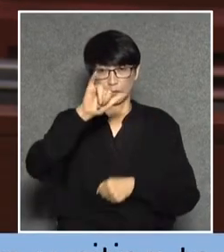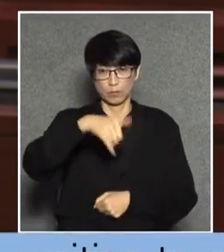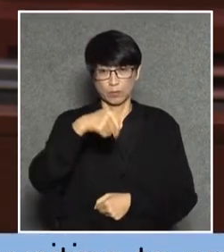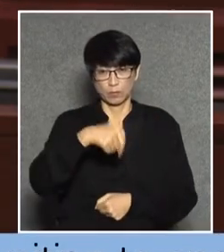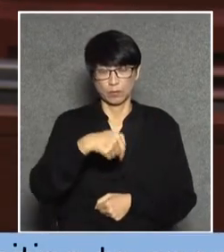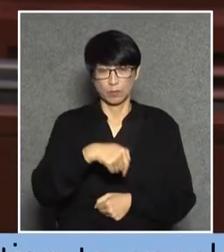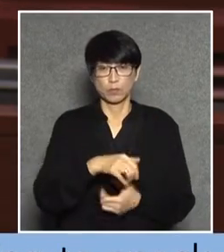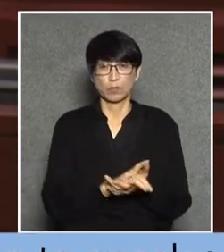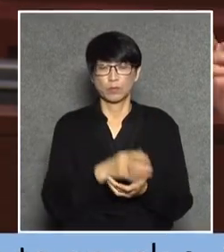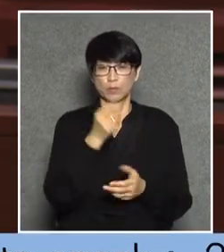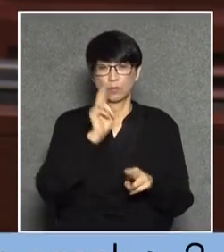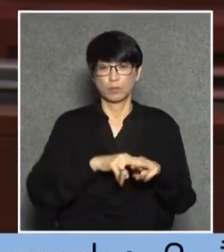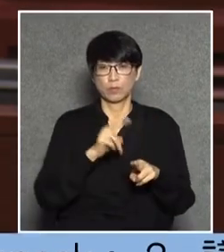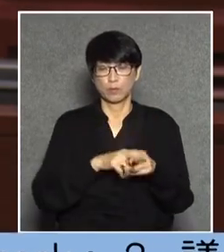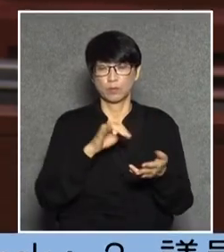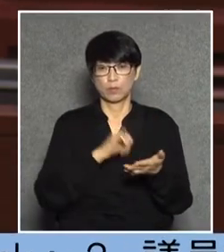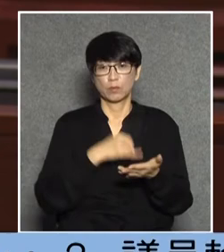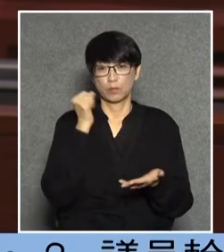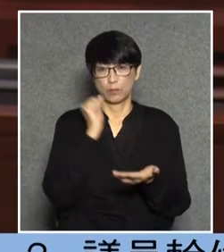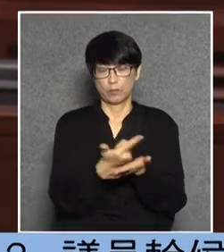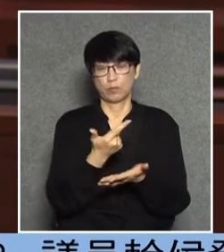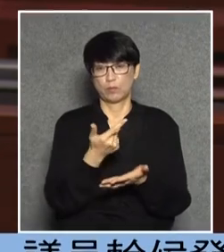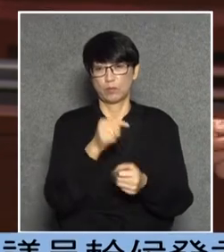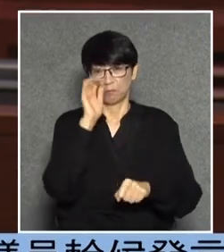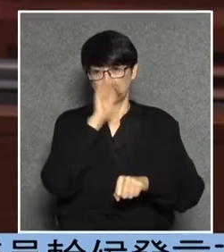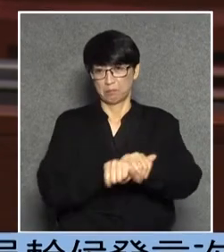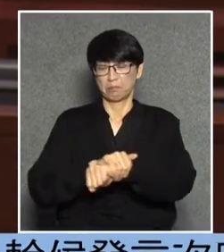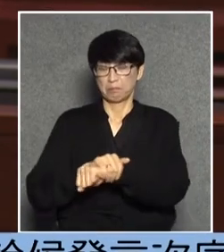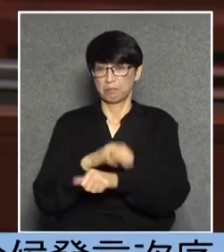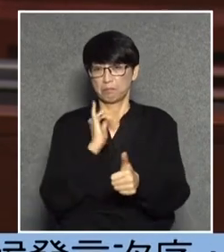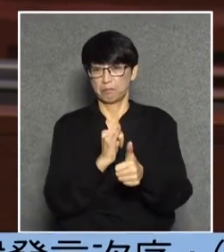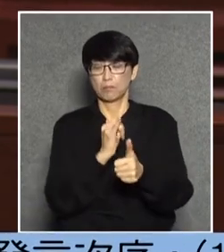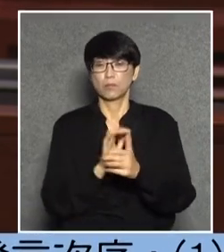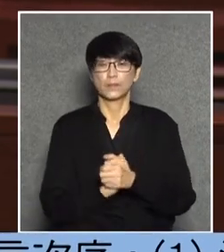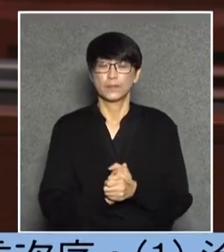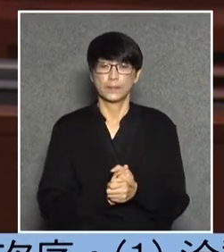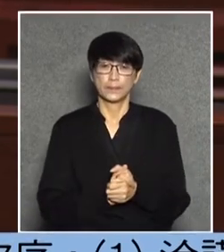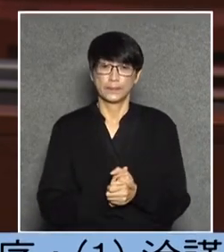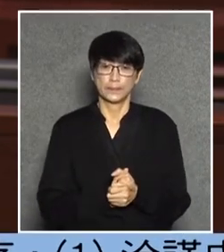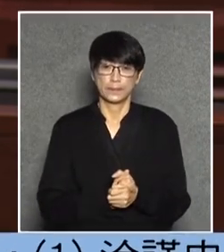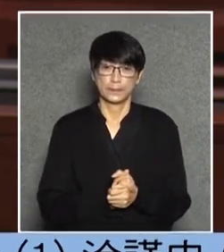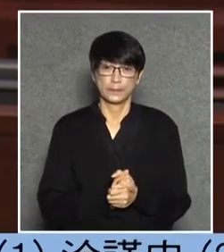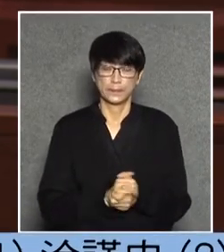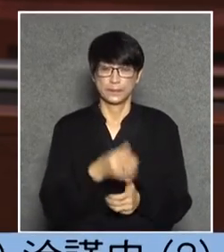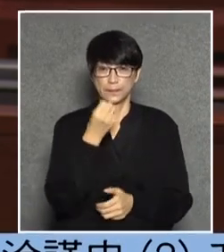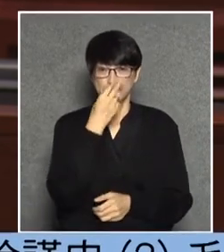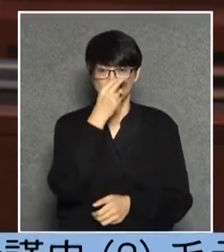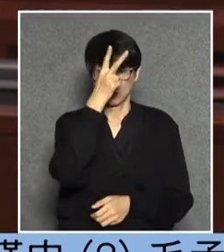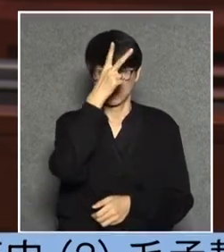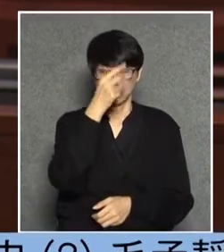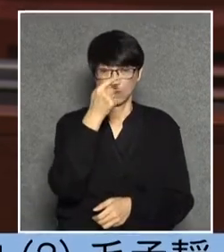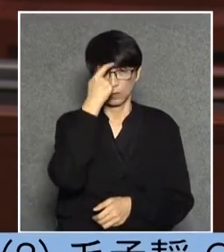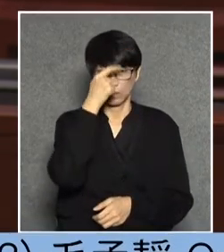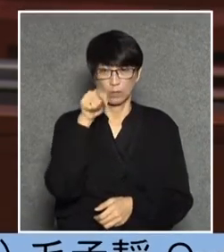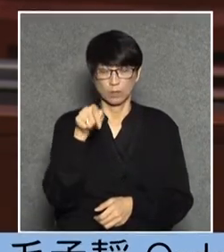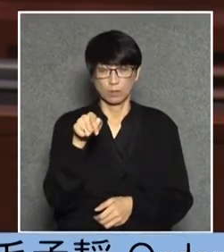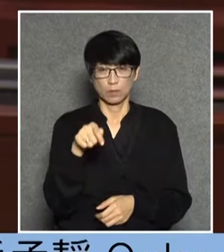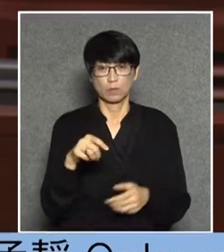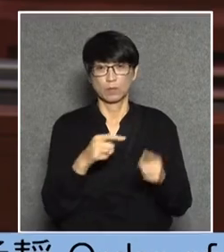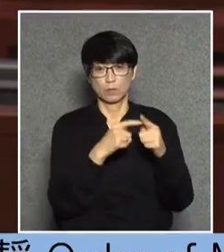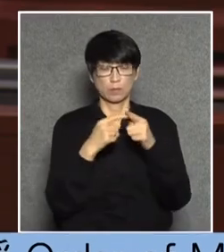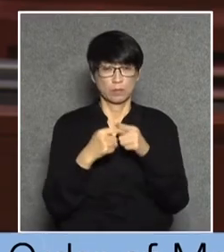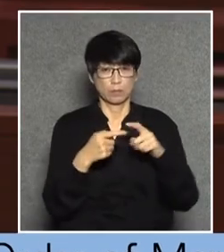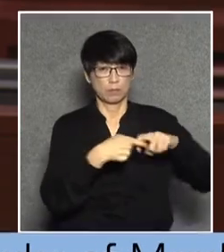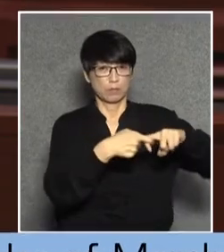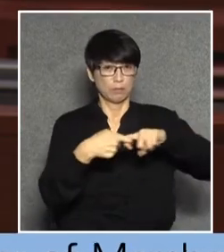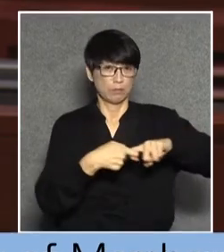嘛，足噶嘛。好啦，我哋嘅政府梁振英就係同呢班人依依泣泣嘅，